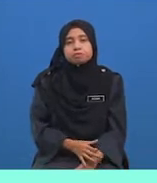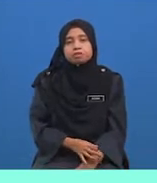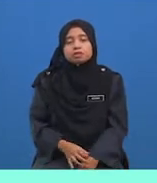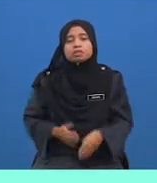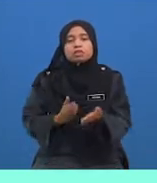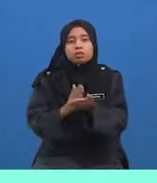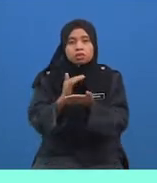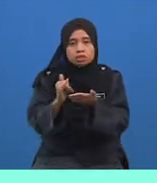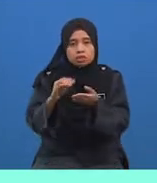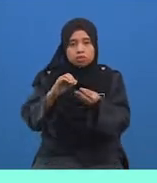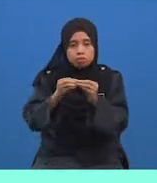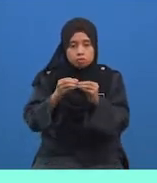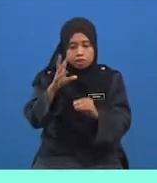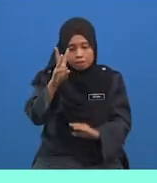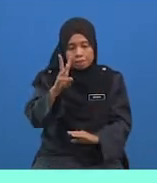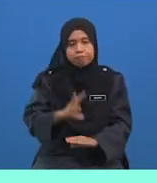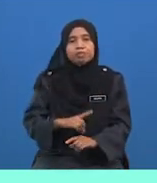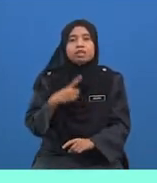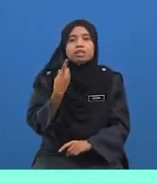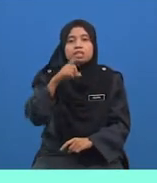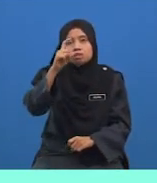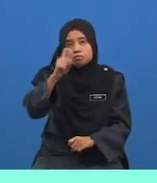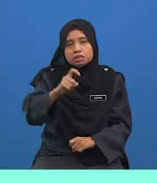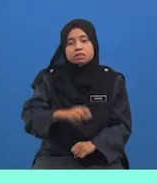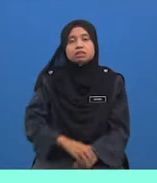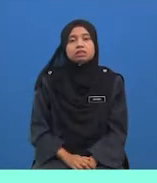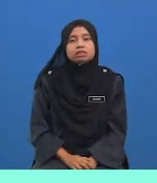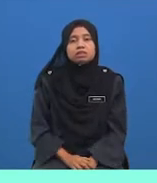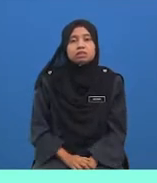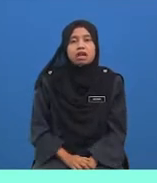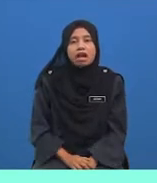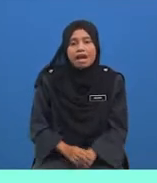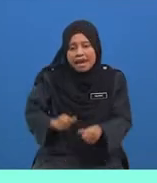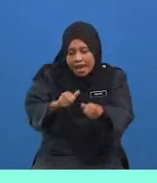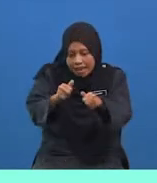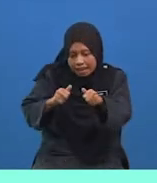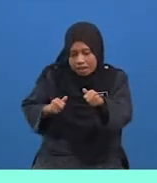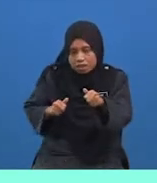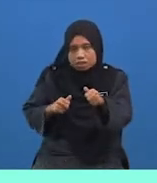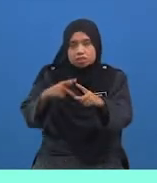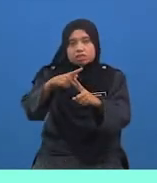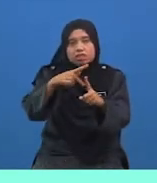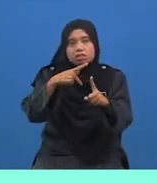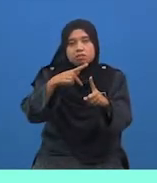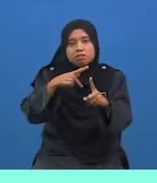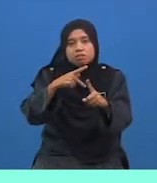Seterusnya, etika yang keenam, kita hendaklah mengelakkan